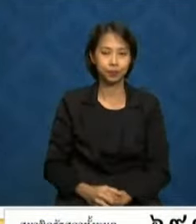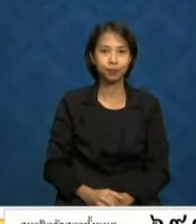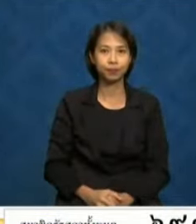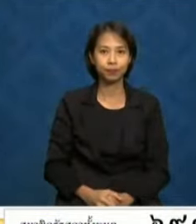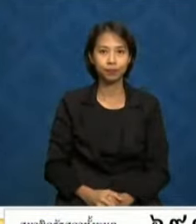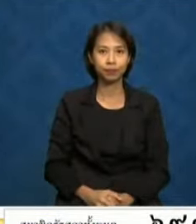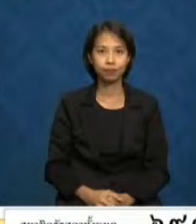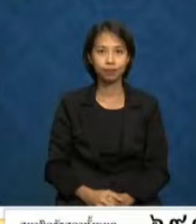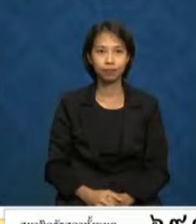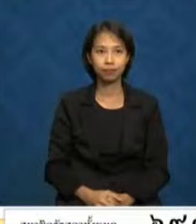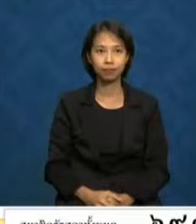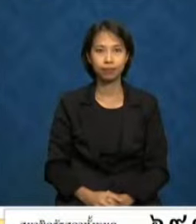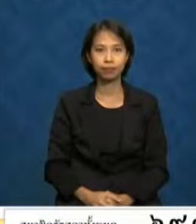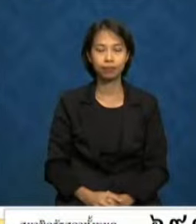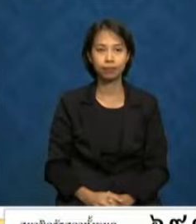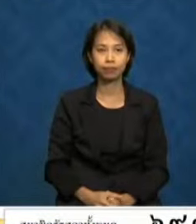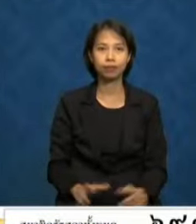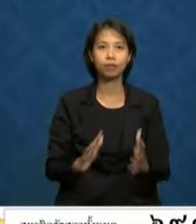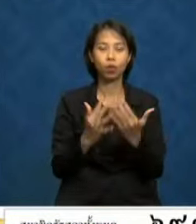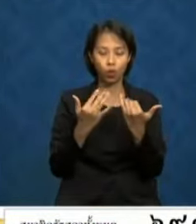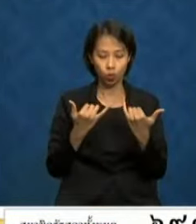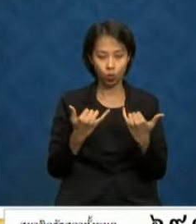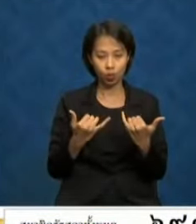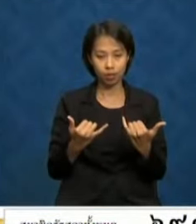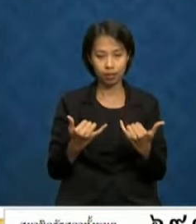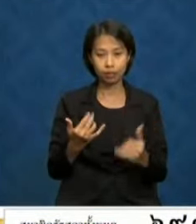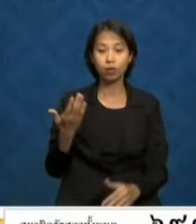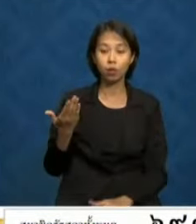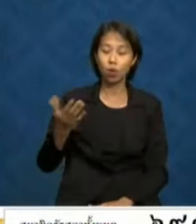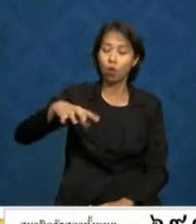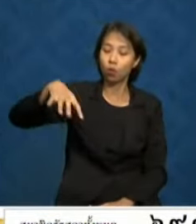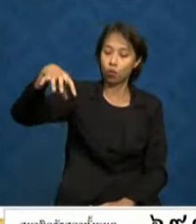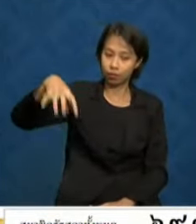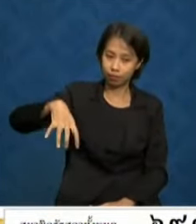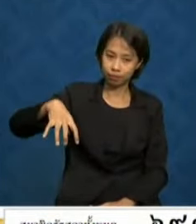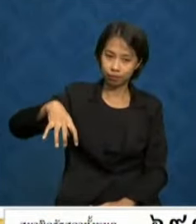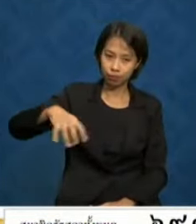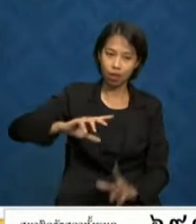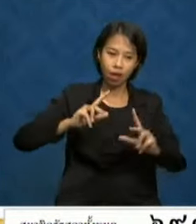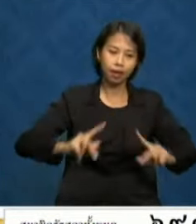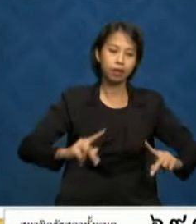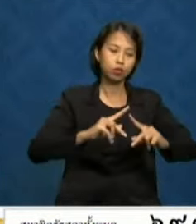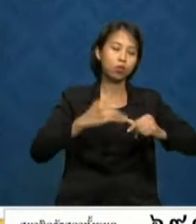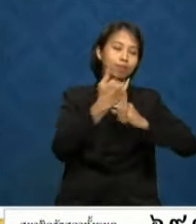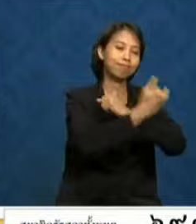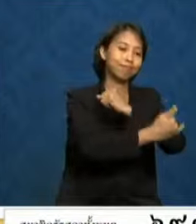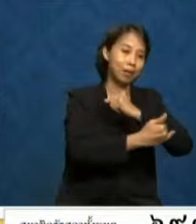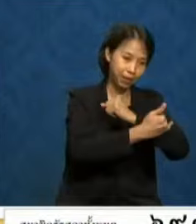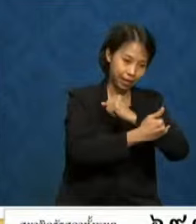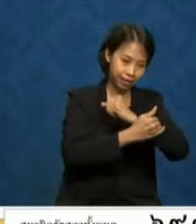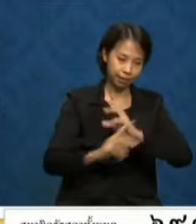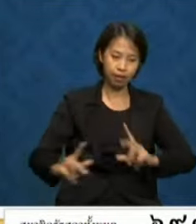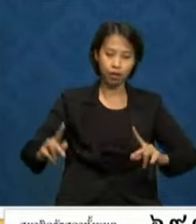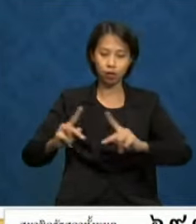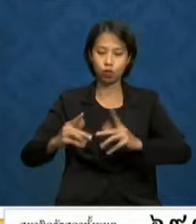นะครับในปัจจุบันนะครับทางหน่วยงานนะครับทั้งทางกระทรวงการต่างประเทศนะครับกระทรวงพา